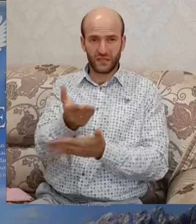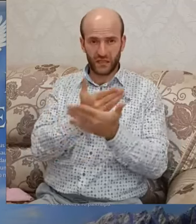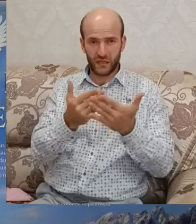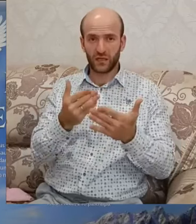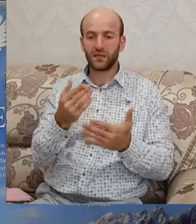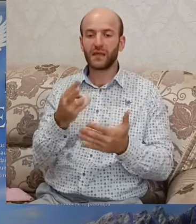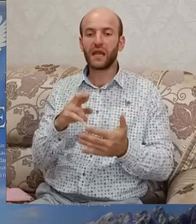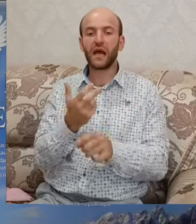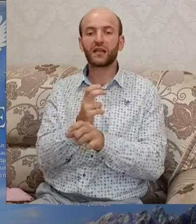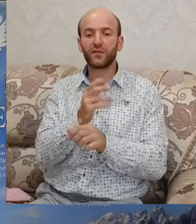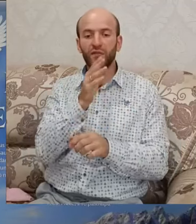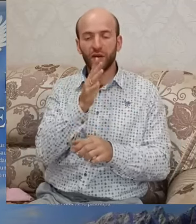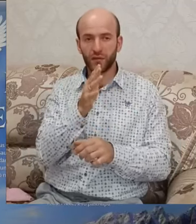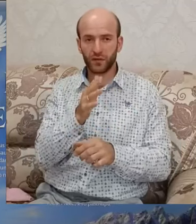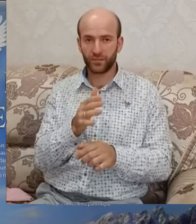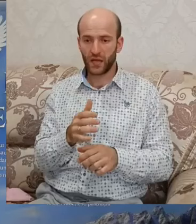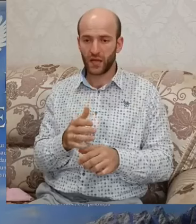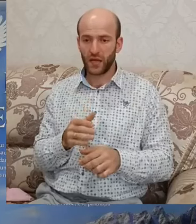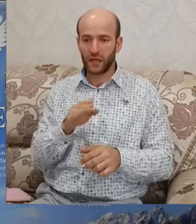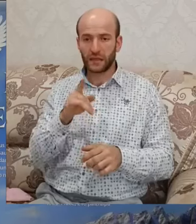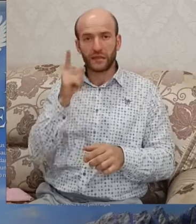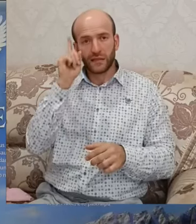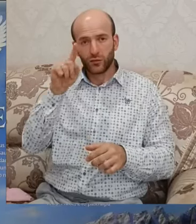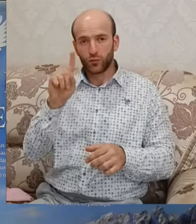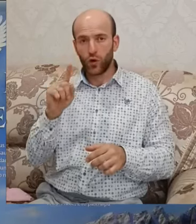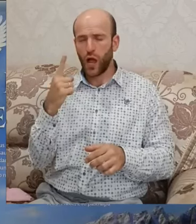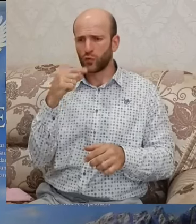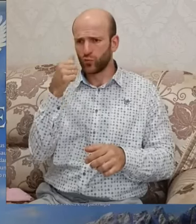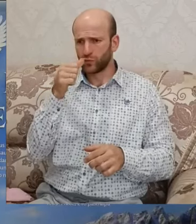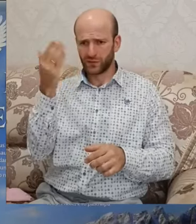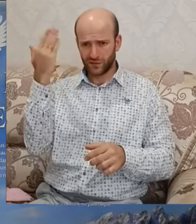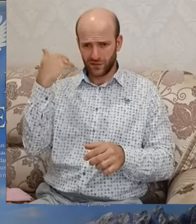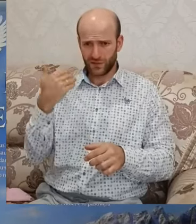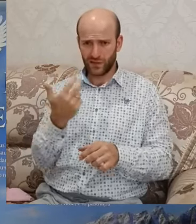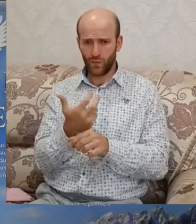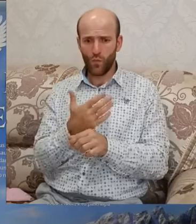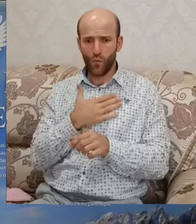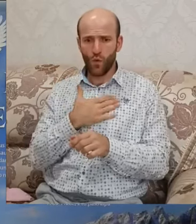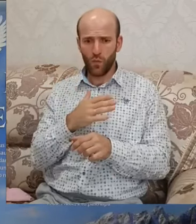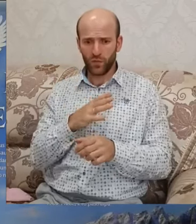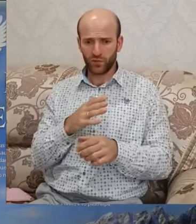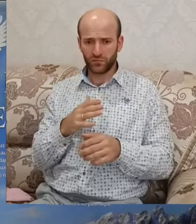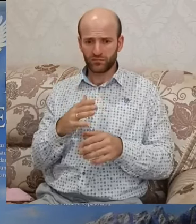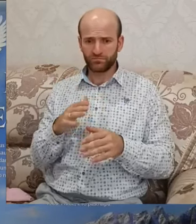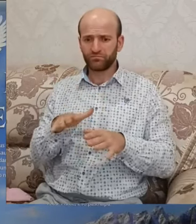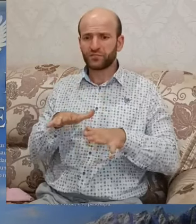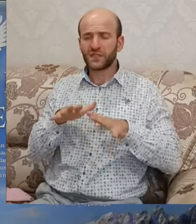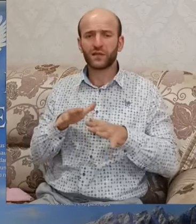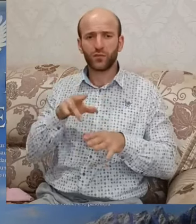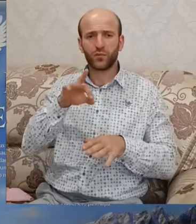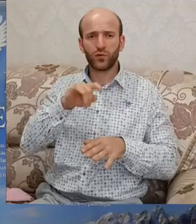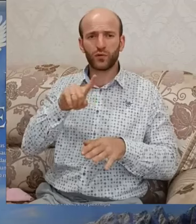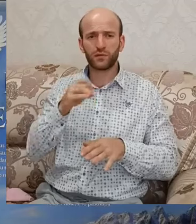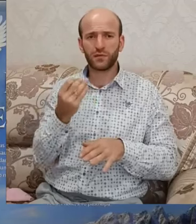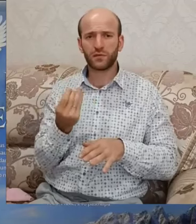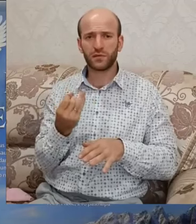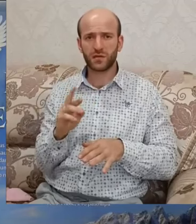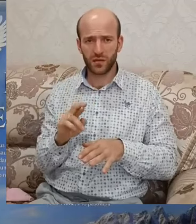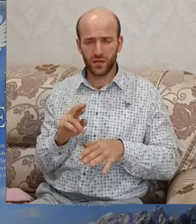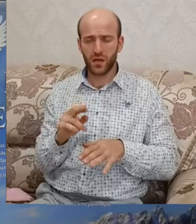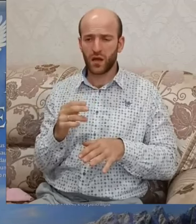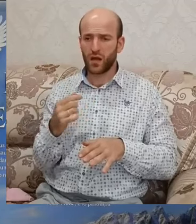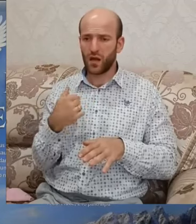kebli. Знаете, год назад моя позиция выглядела не так уж ловко. Bet šiandien gausiai palaimint. Но сегодня